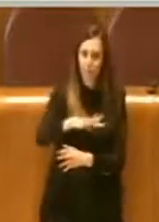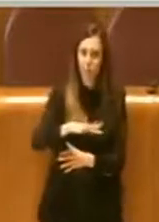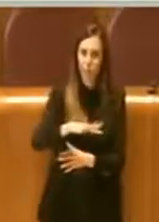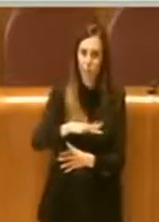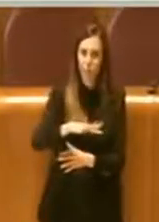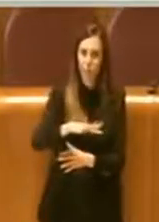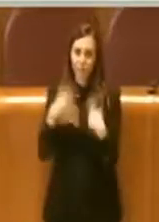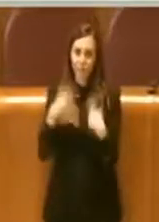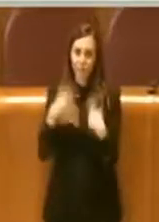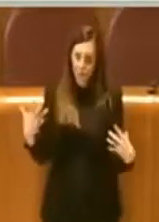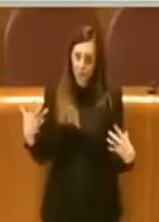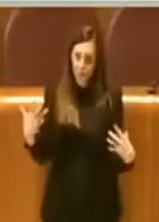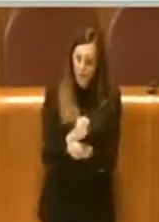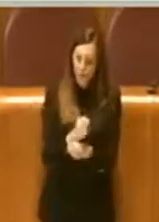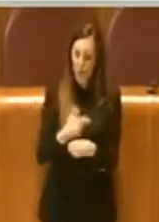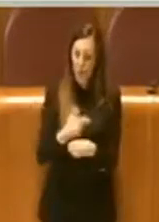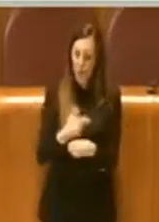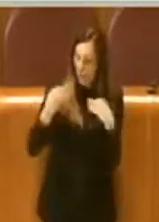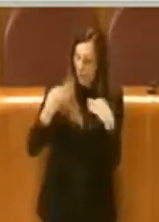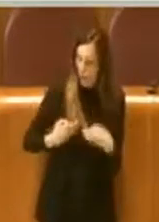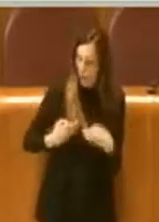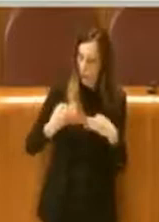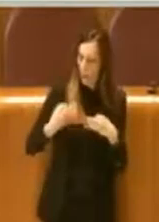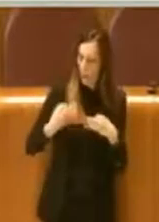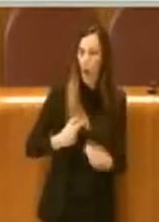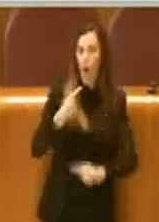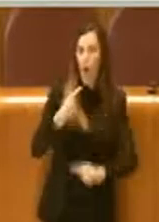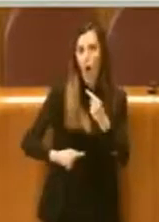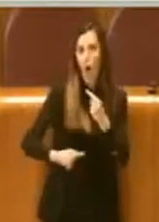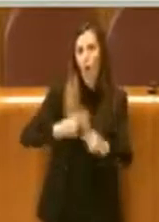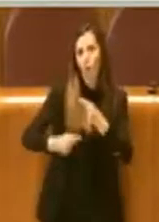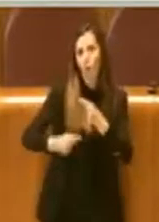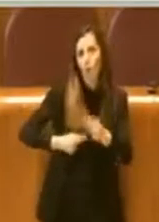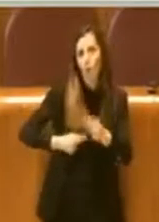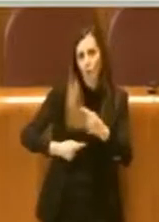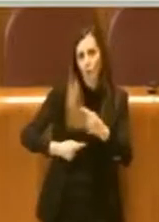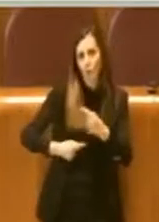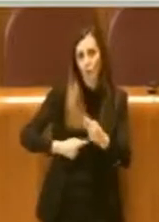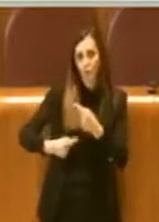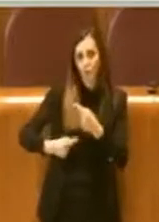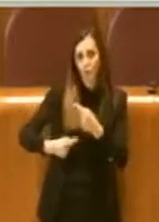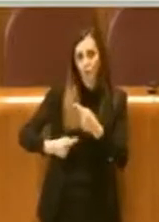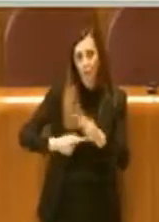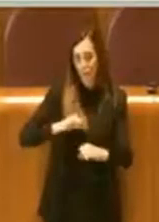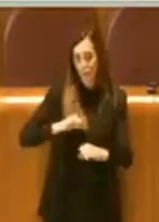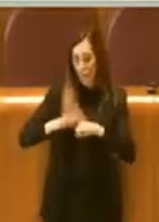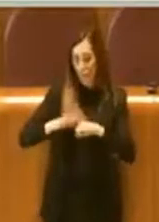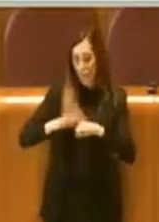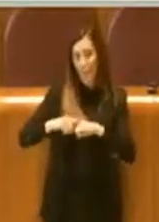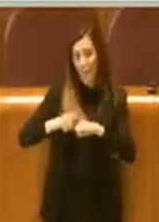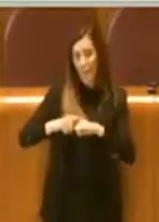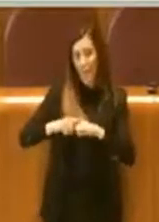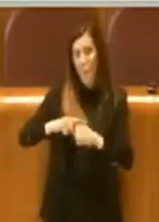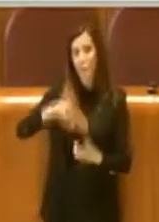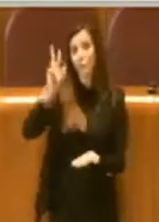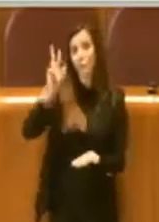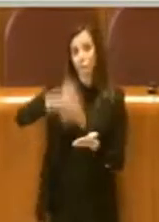in coerenza e in continuità con quanto attuato da questa